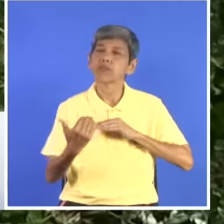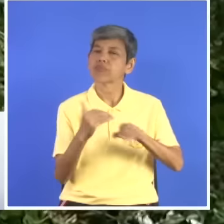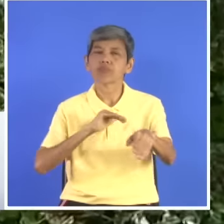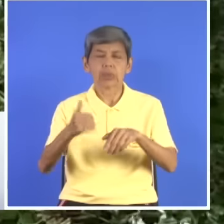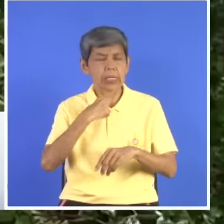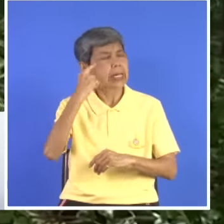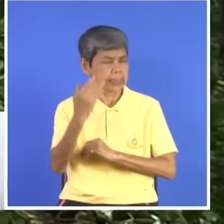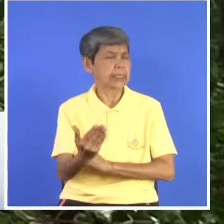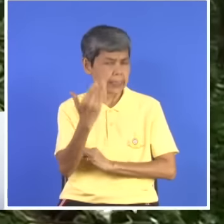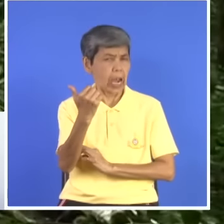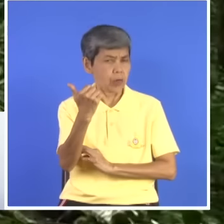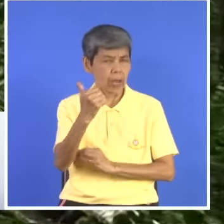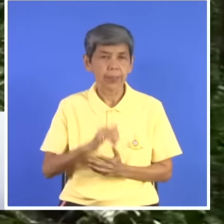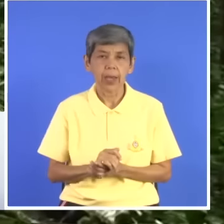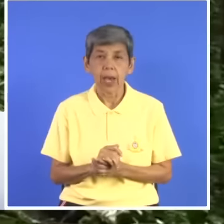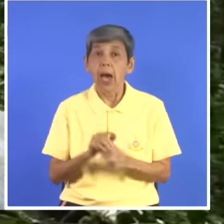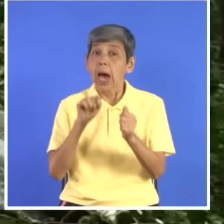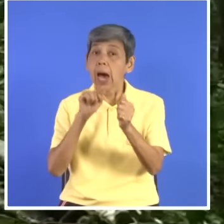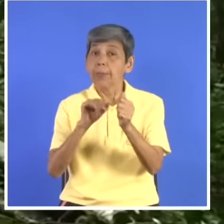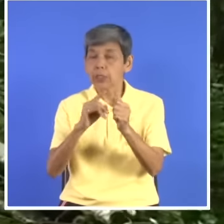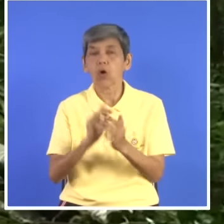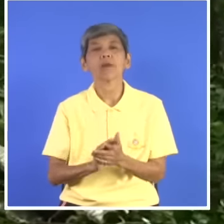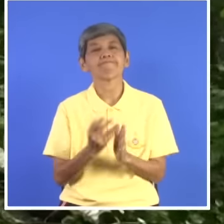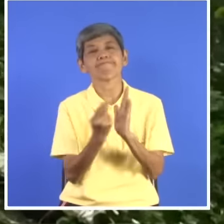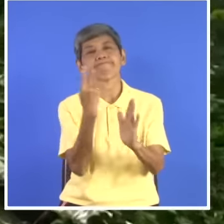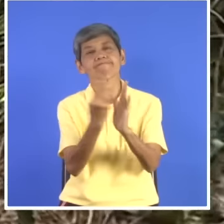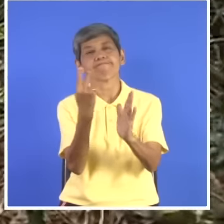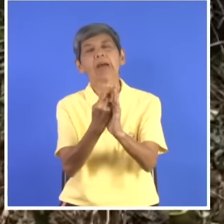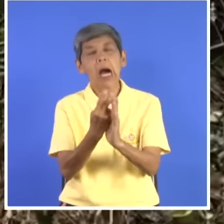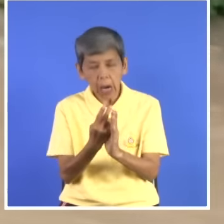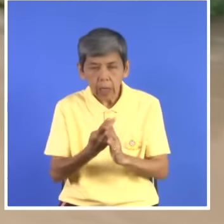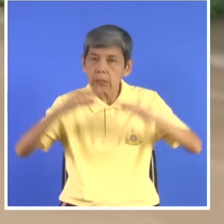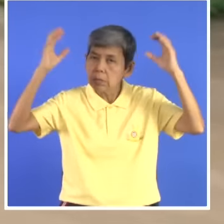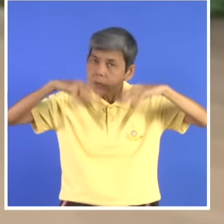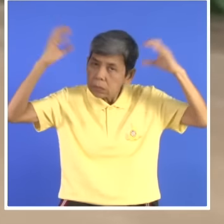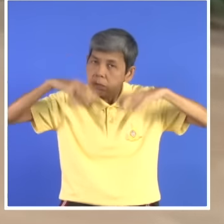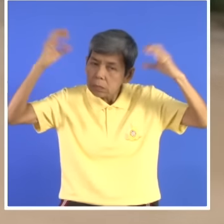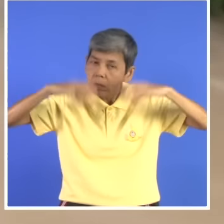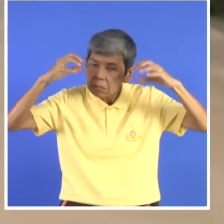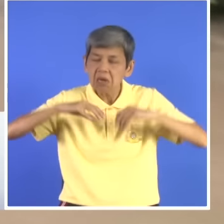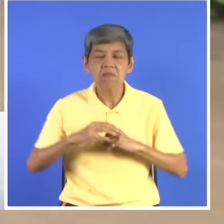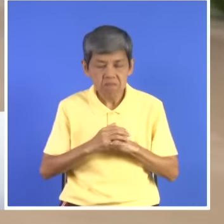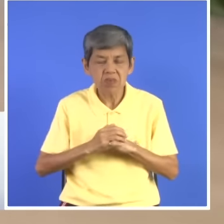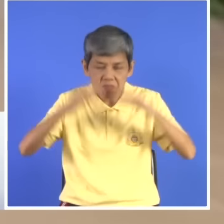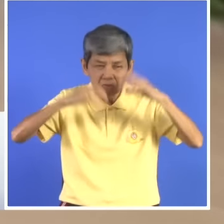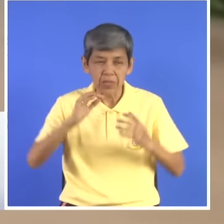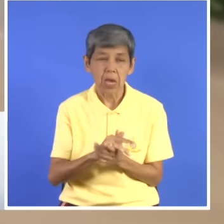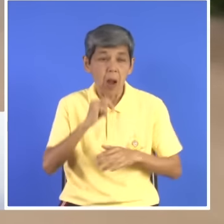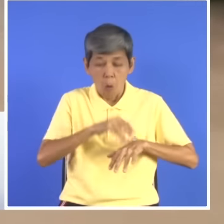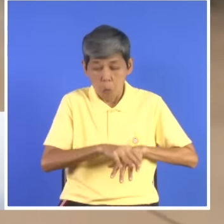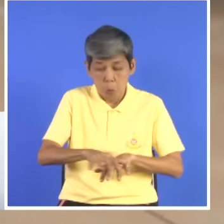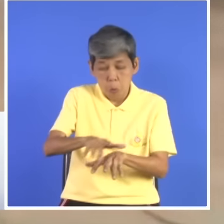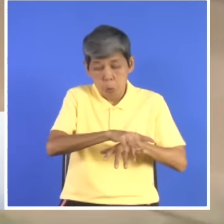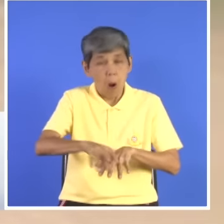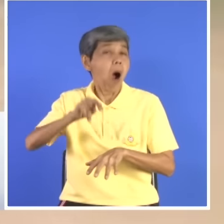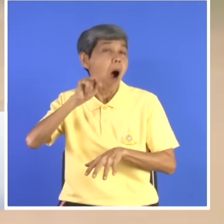ในเช้าวันนี้ลงมาที่อำเภอไซโยกจังหวัดกาญจนบุรีนะครับก็เกิดฝนตกหนักต่อเนื่องหลายวันเช่นเดียวกันก็ทำให้เกิดน้ำป่านี่ไหลหลากเข้